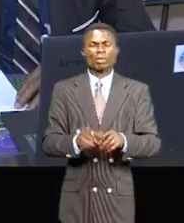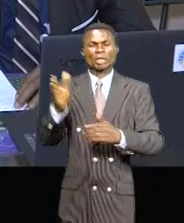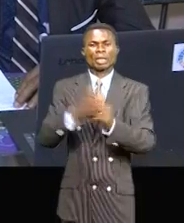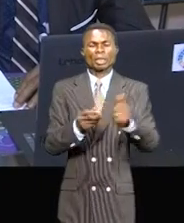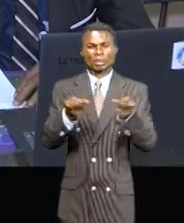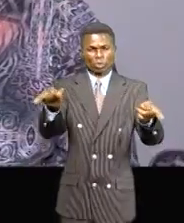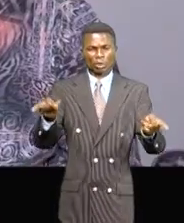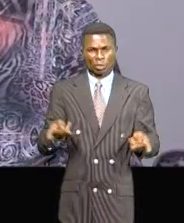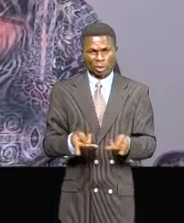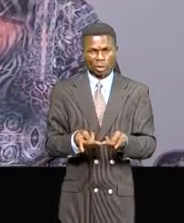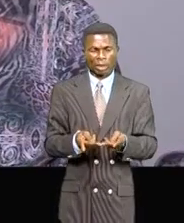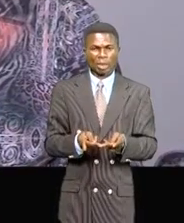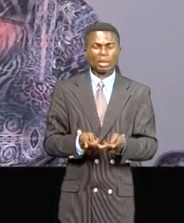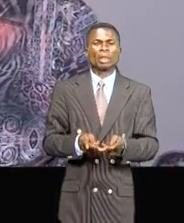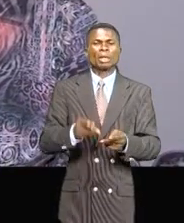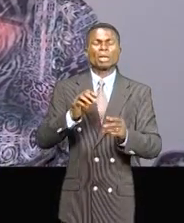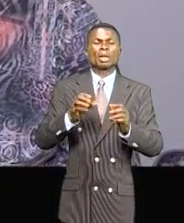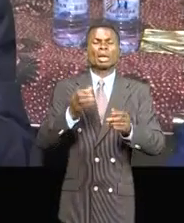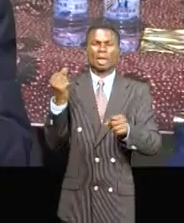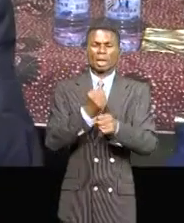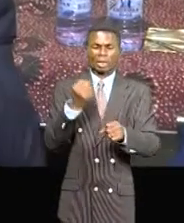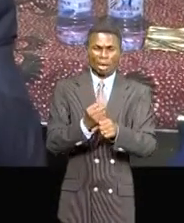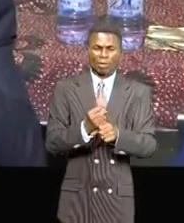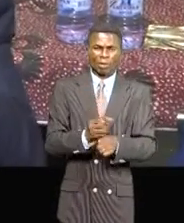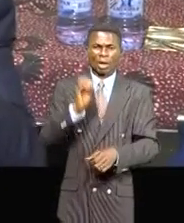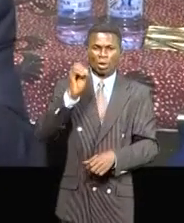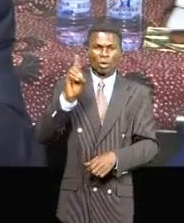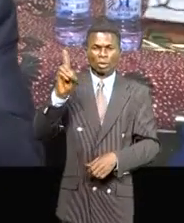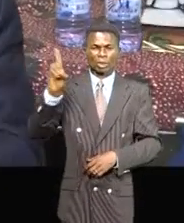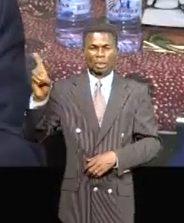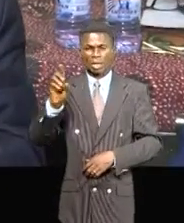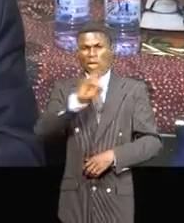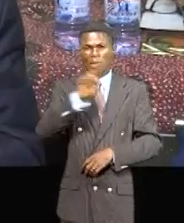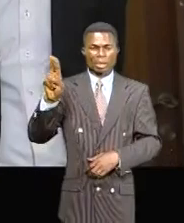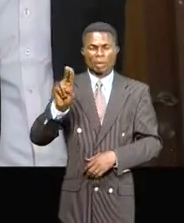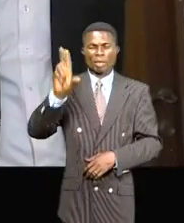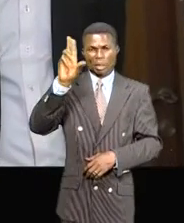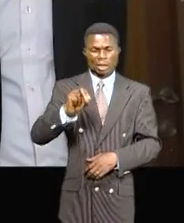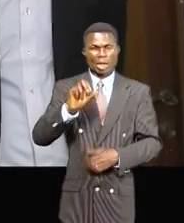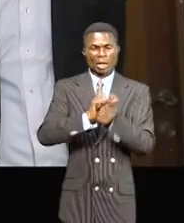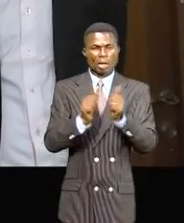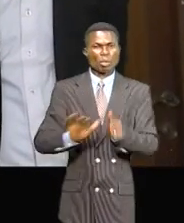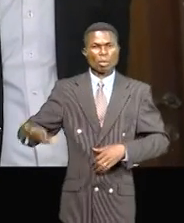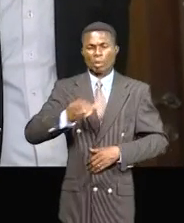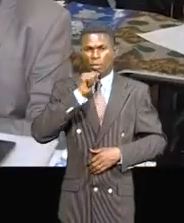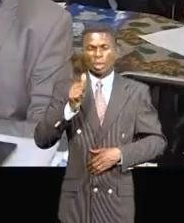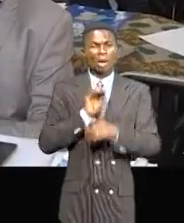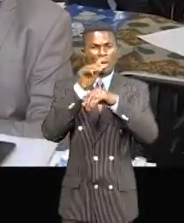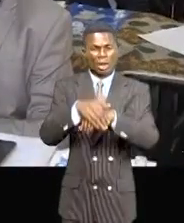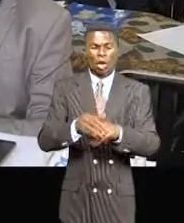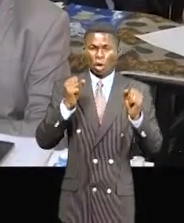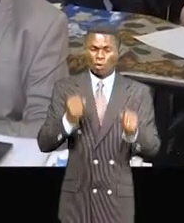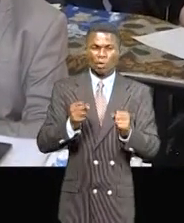l'environnement. Il faut noter que l'atteinte des ODD en 2030 n'est pas seulement une question nationale. L'engagement ferme